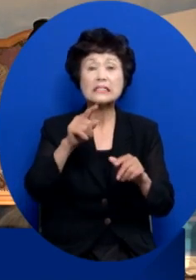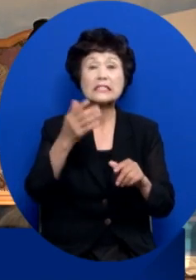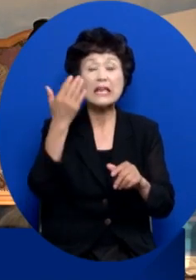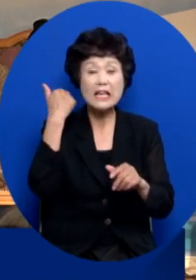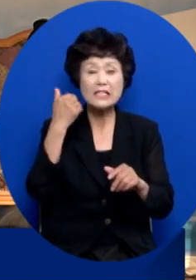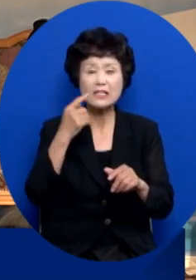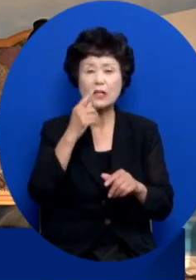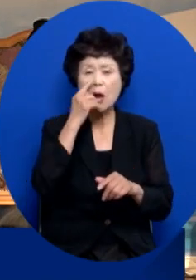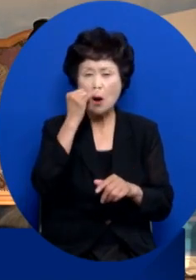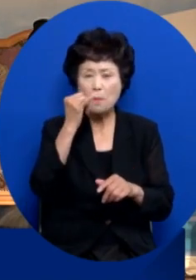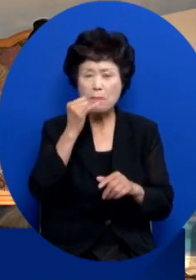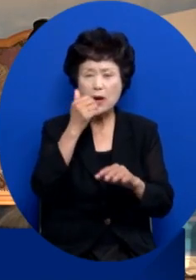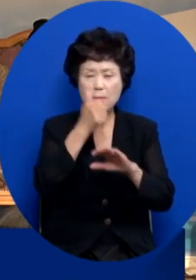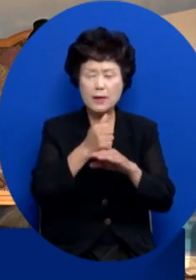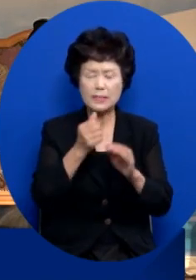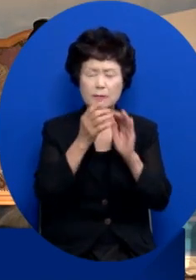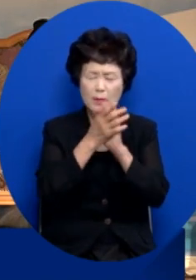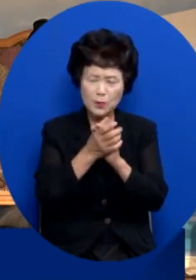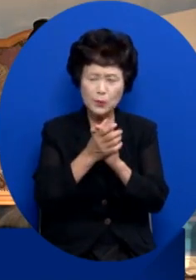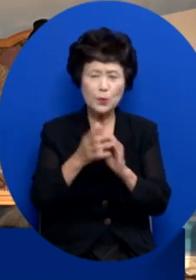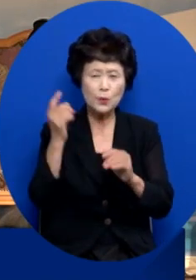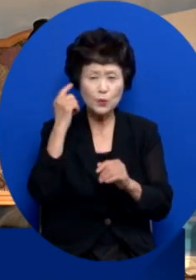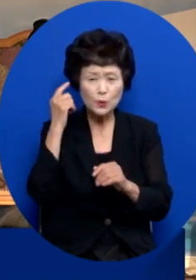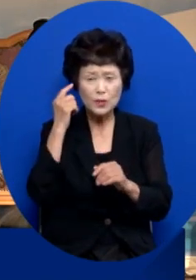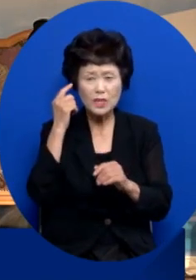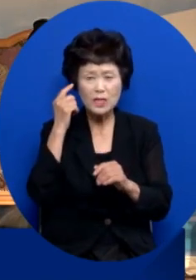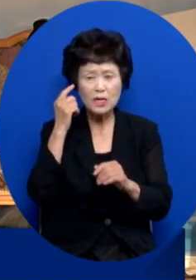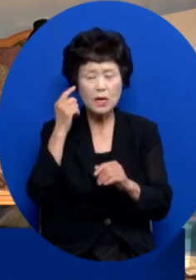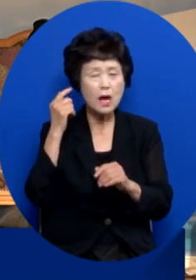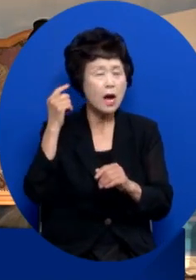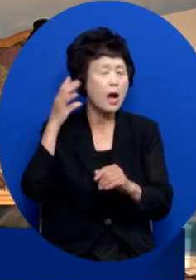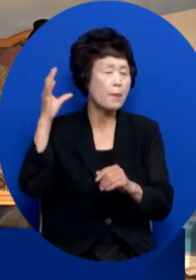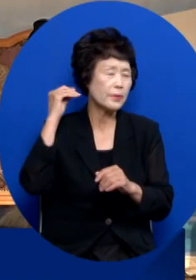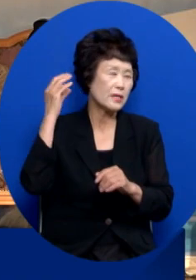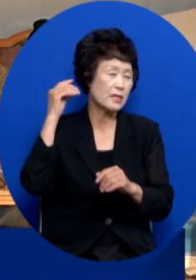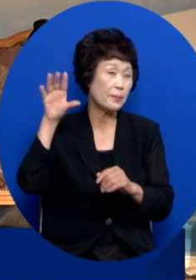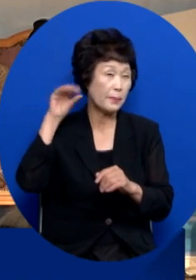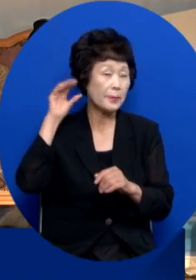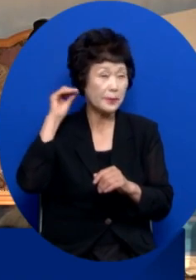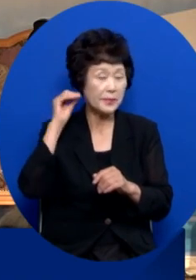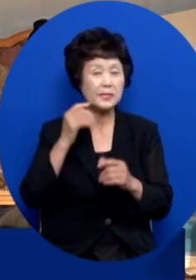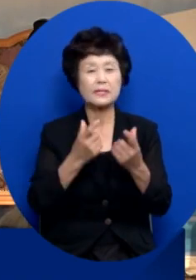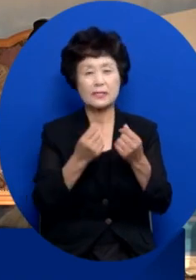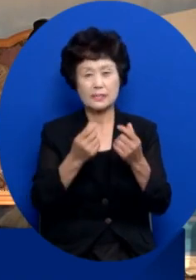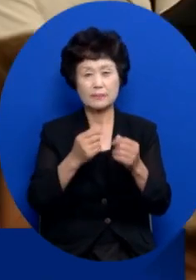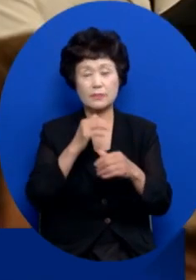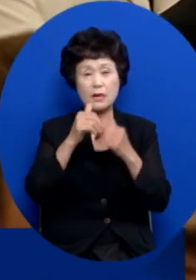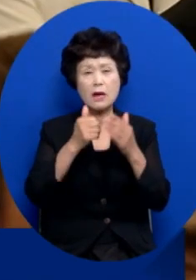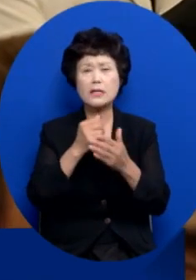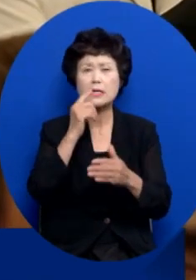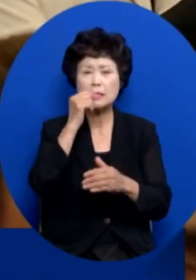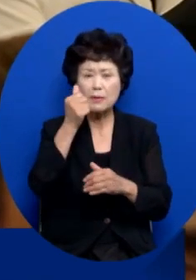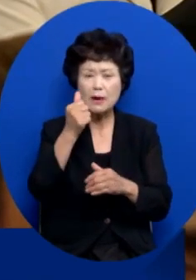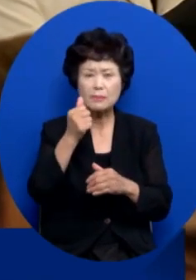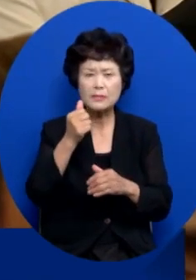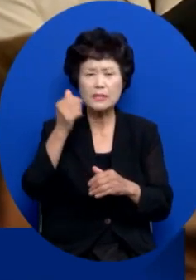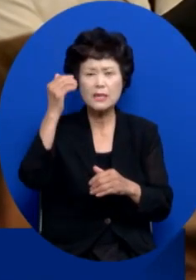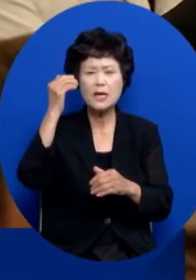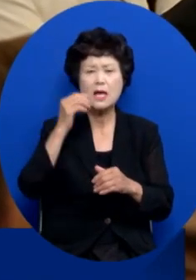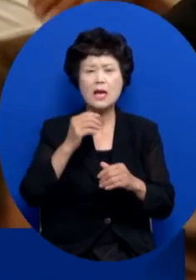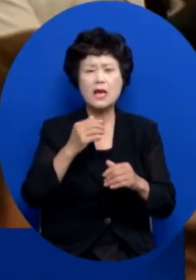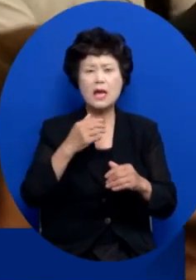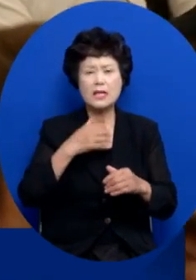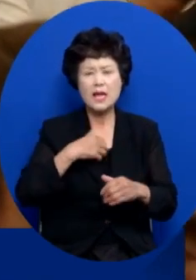귓가에 들려오는 것 같아요. 우리 어머니의 마지막 기도 소리. 하나님 아버지, 내 아들 성민이를